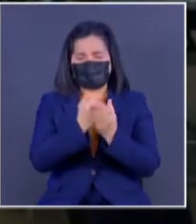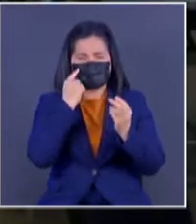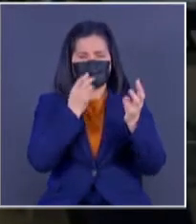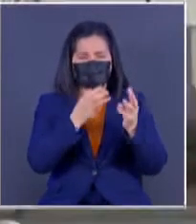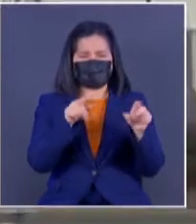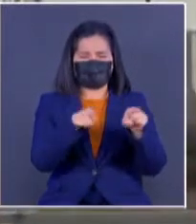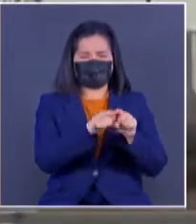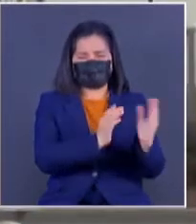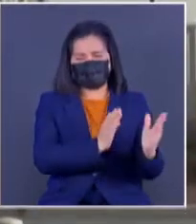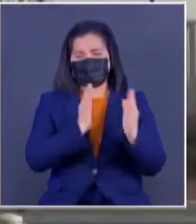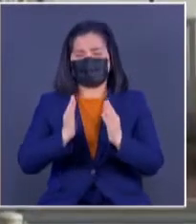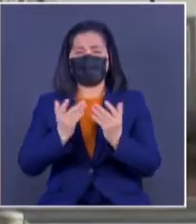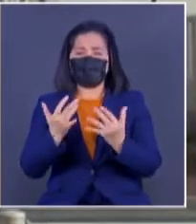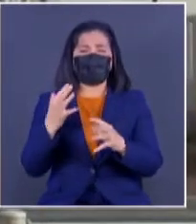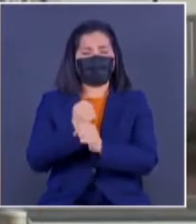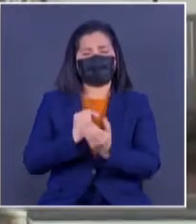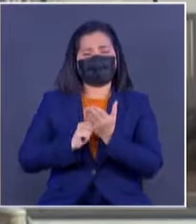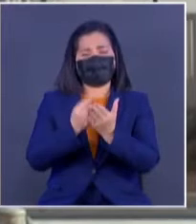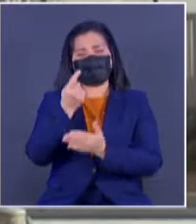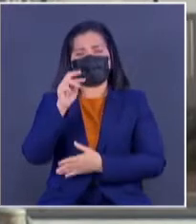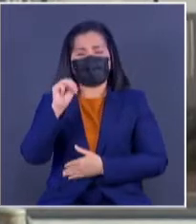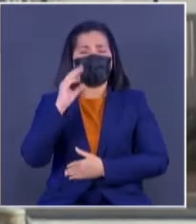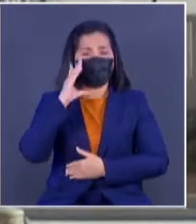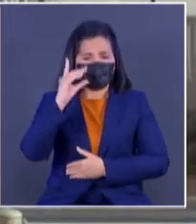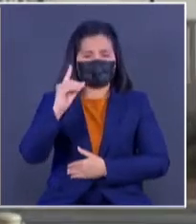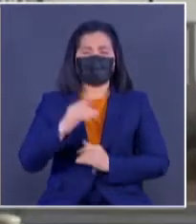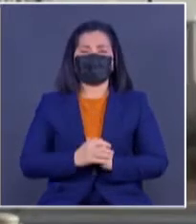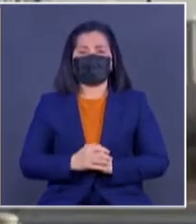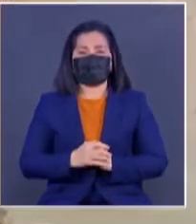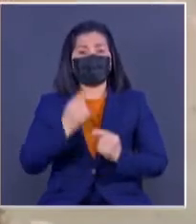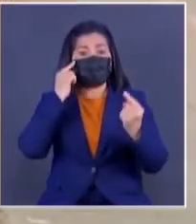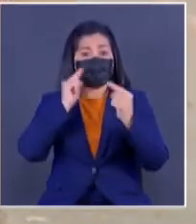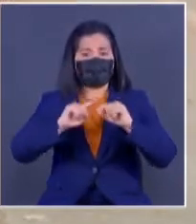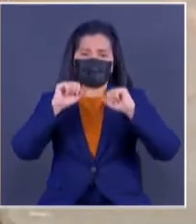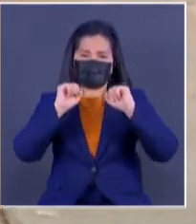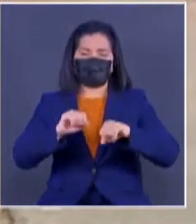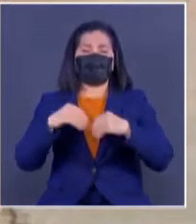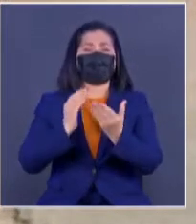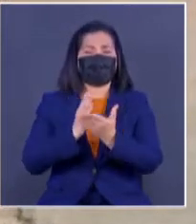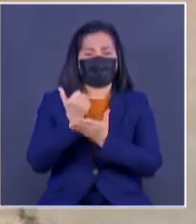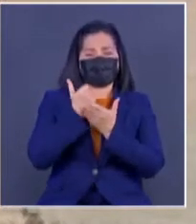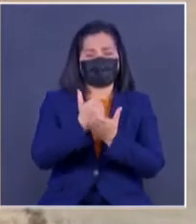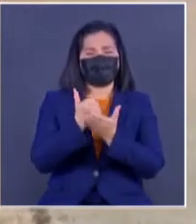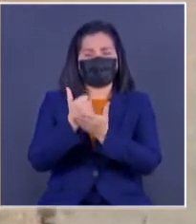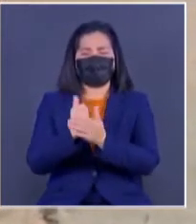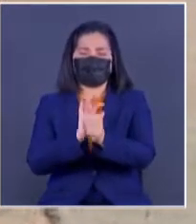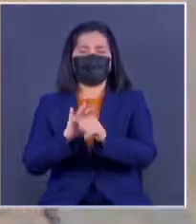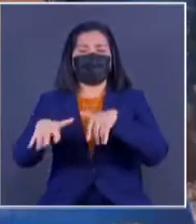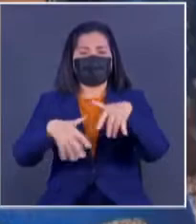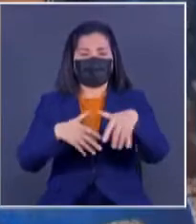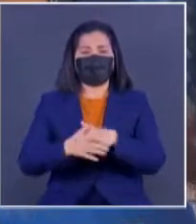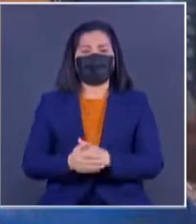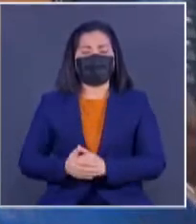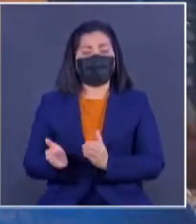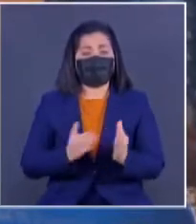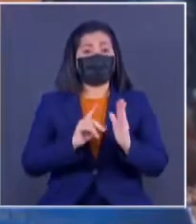าเดี๋ยวจะมีการสรุปแล้วก็เสนอที่ประชุมครม.ในวันพรุ่งนี้เพื่อเห็นชอบในหลักการการเยียวยาส่วนทางด้านเลขาธิการ